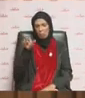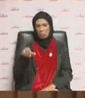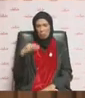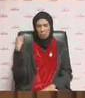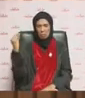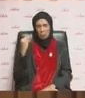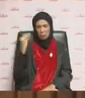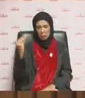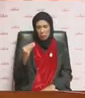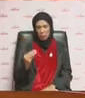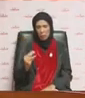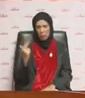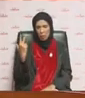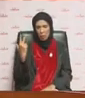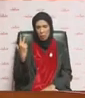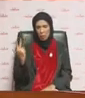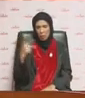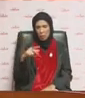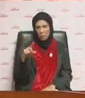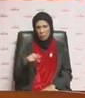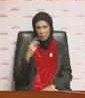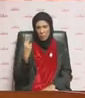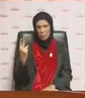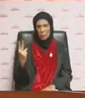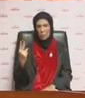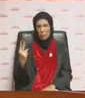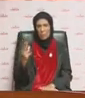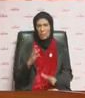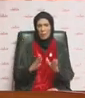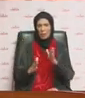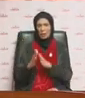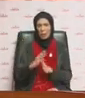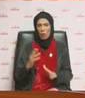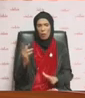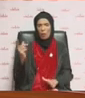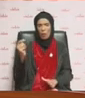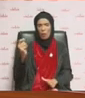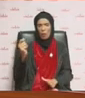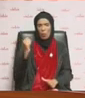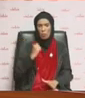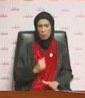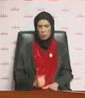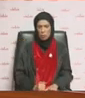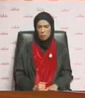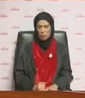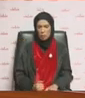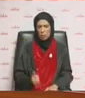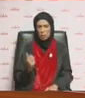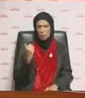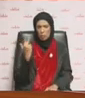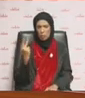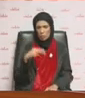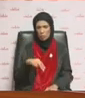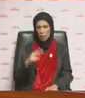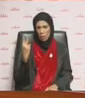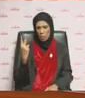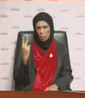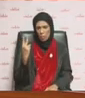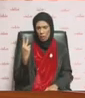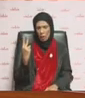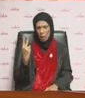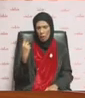بنسبة 8.2%، تراجع العوائد المالية في 2018 بنسبة